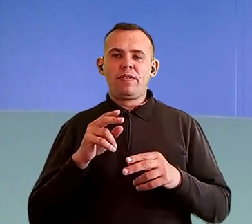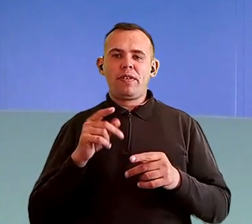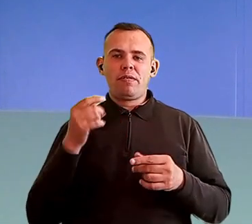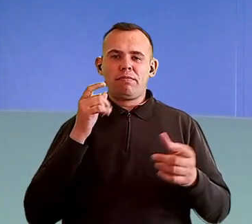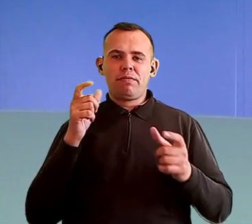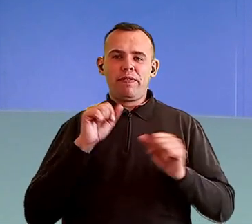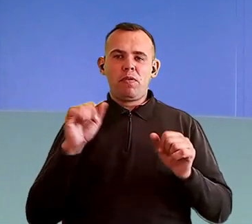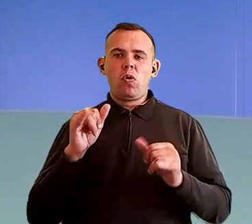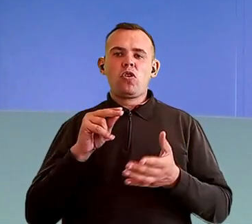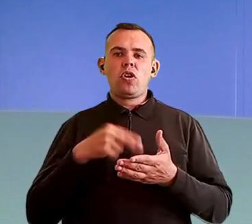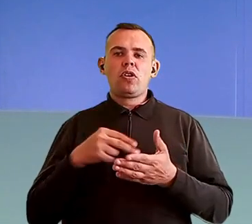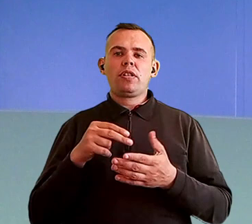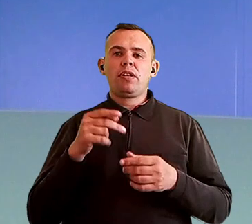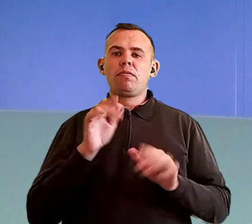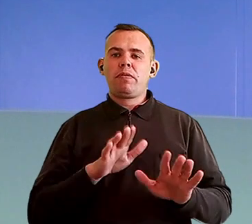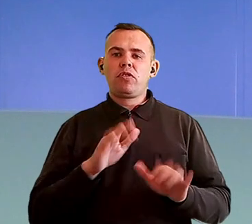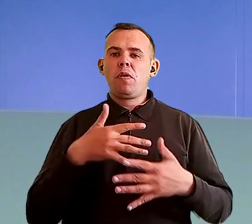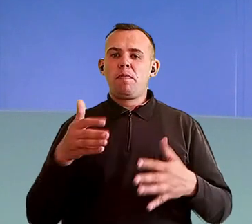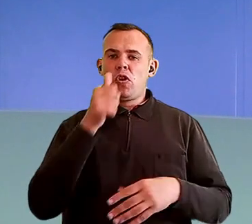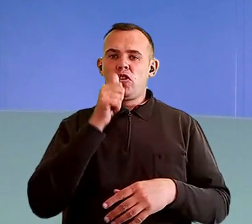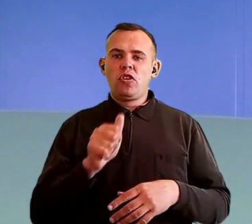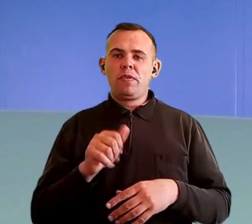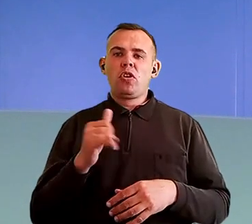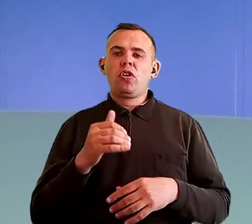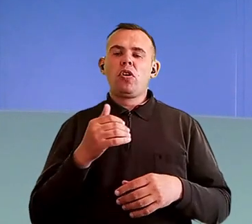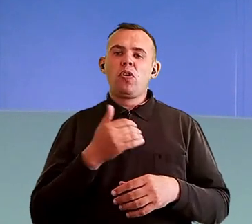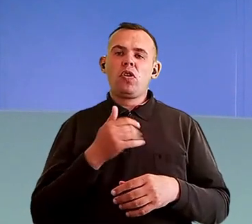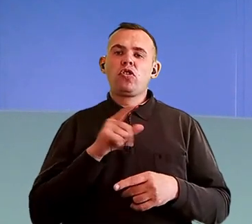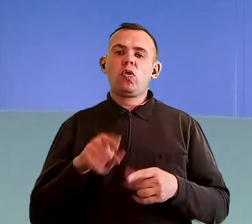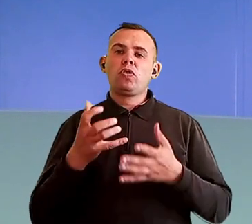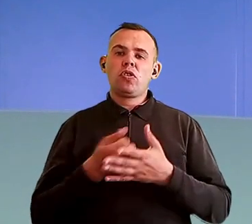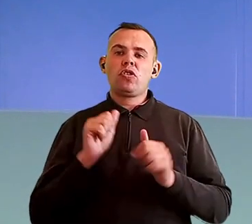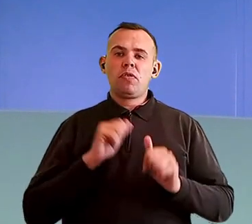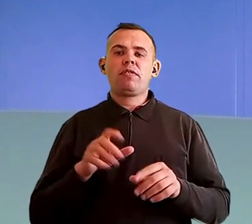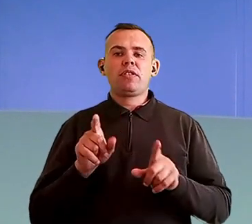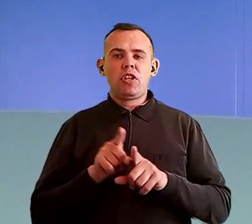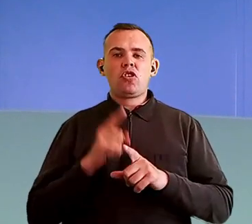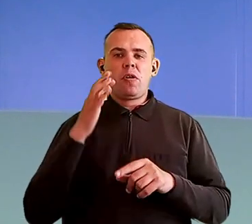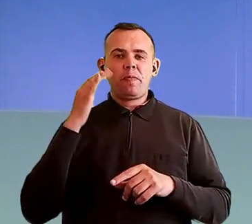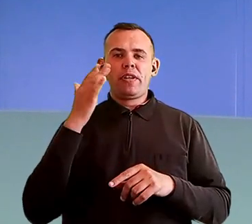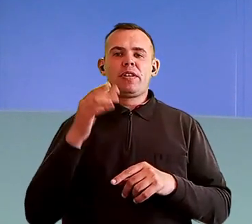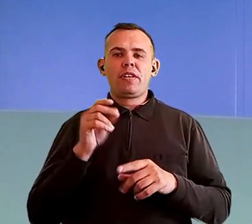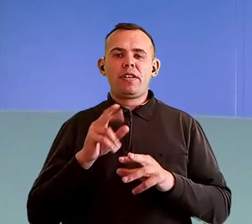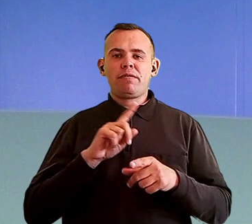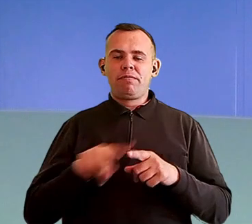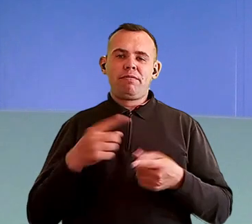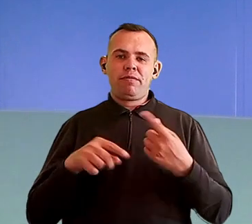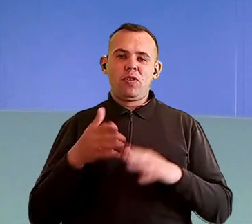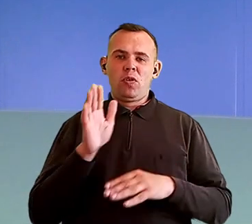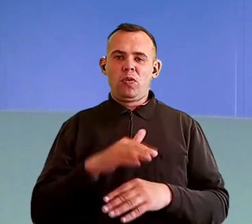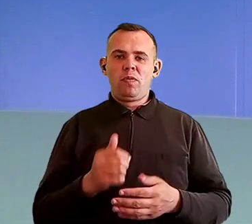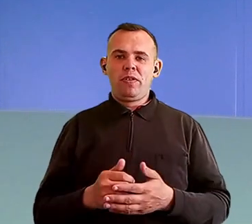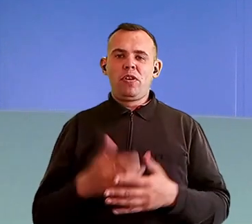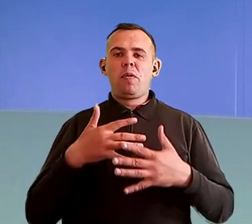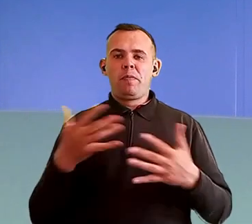родина перебуває більше місяця. І хоч тут знайшли спокій, та все ж мріють якомога швидше повернутися додому. Більше у сюжеті